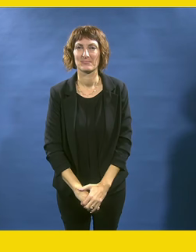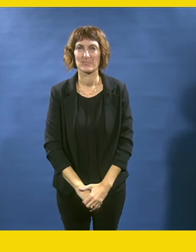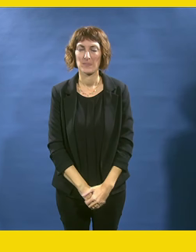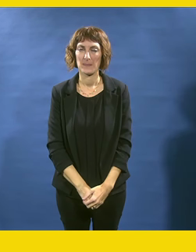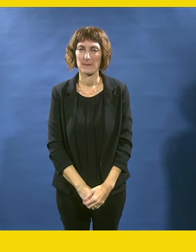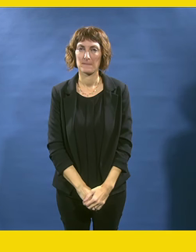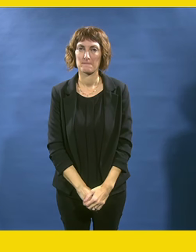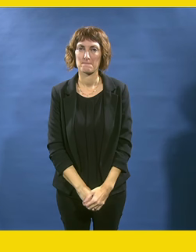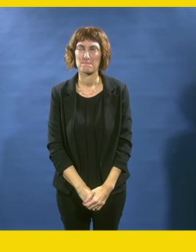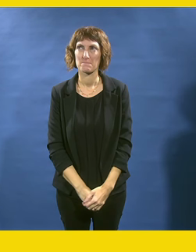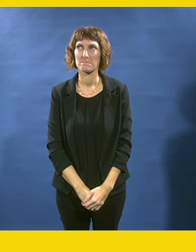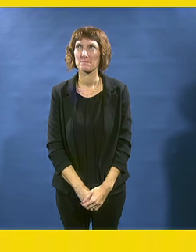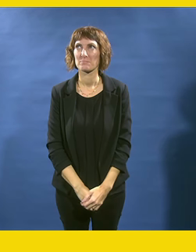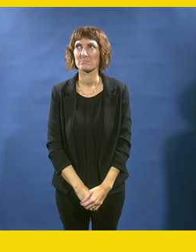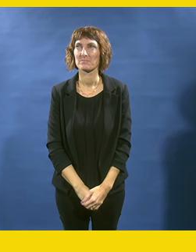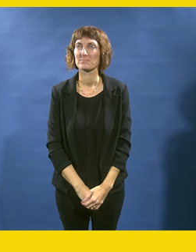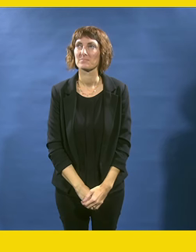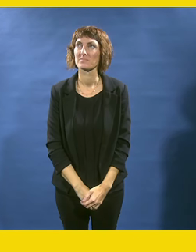Thank you.